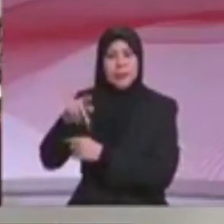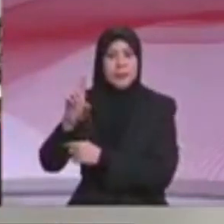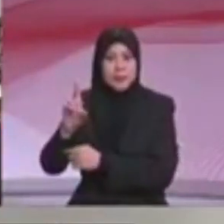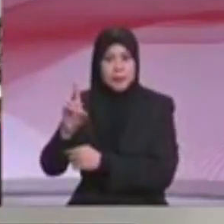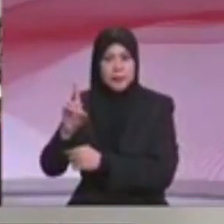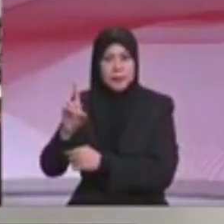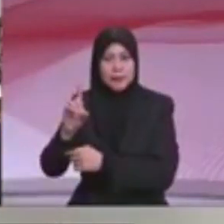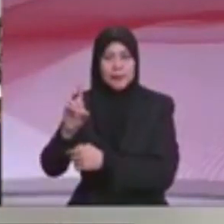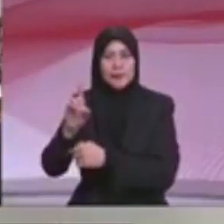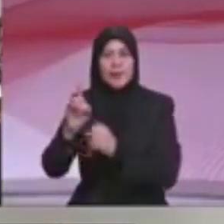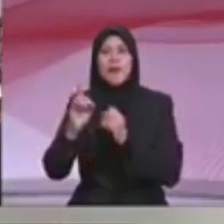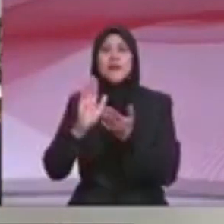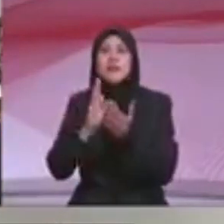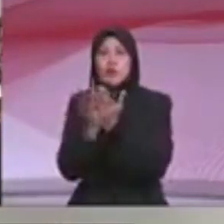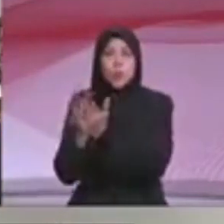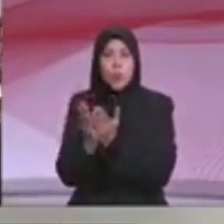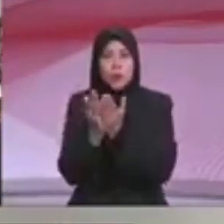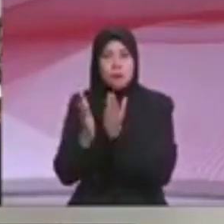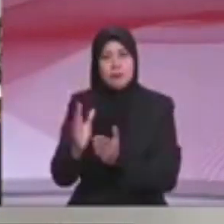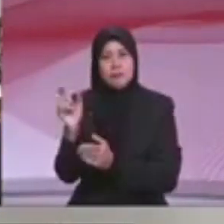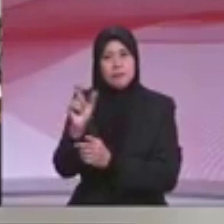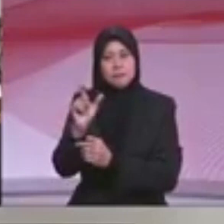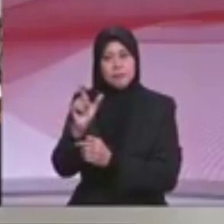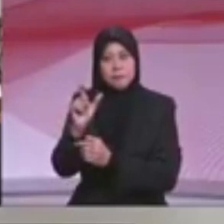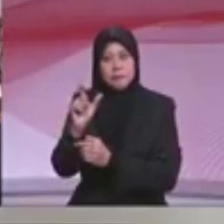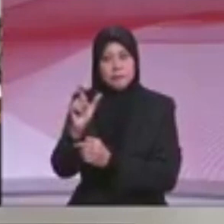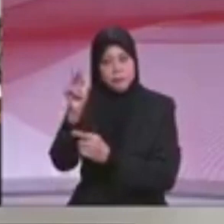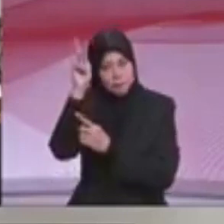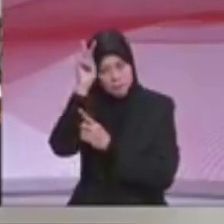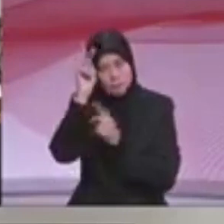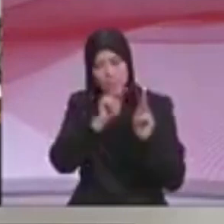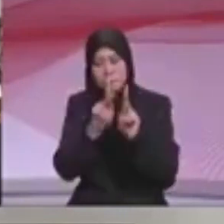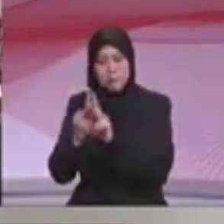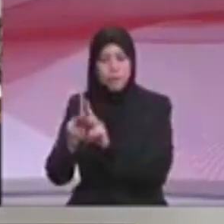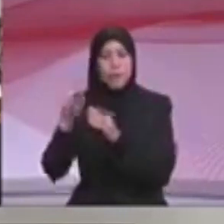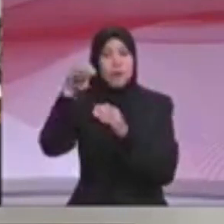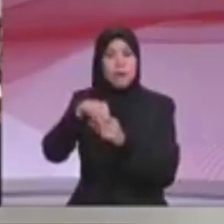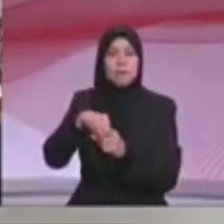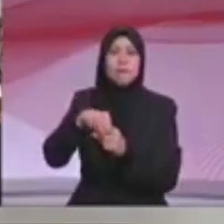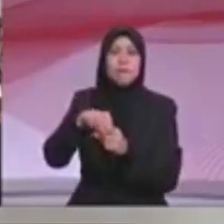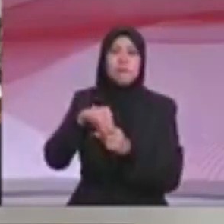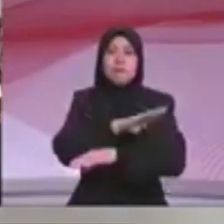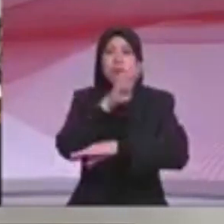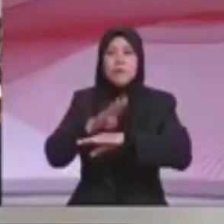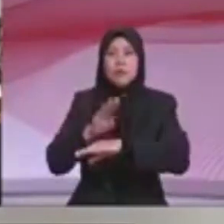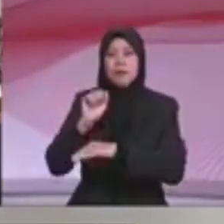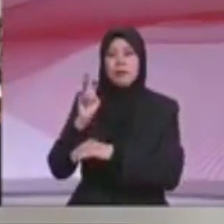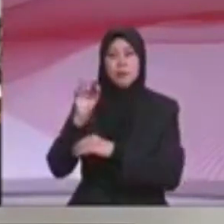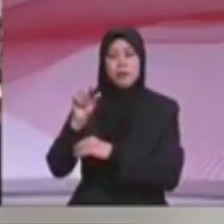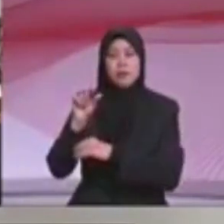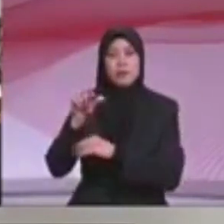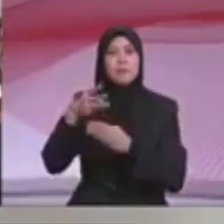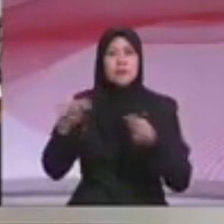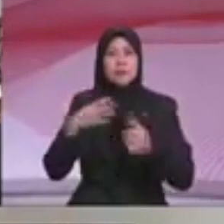di Madrasah Ad-Diniyah Al-Falahiyah, Kampung Dalam Huma, Bukit Awang, Pasir